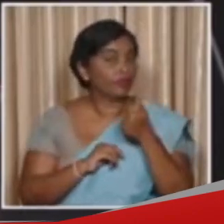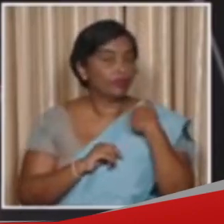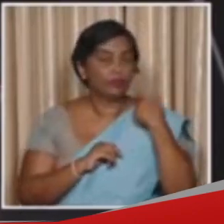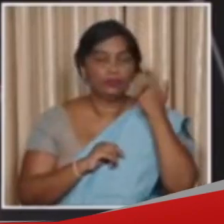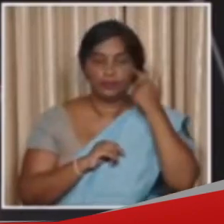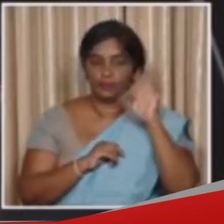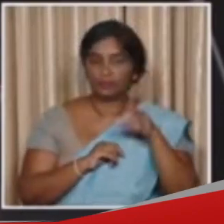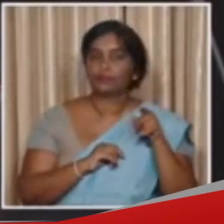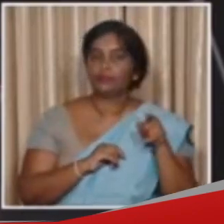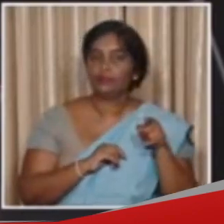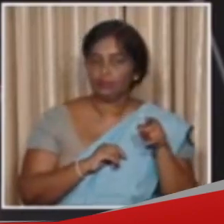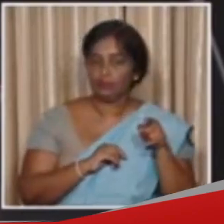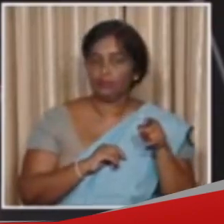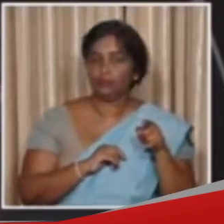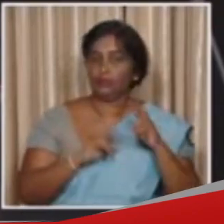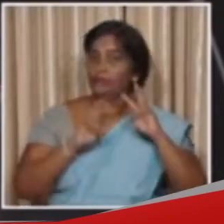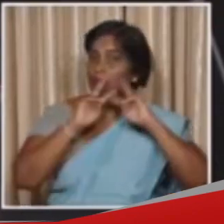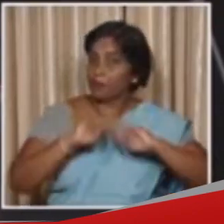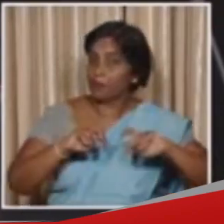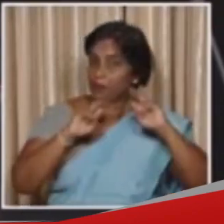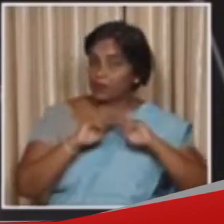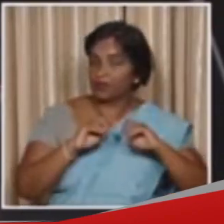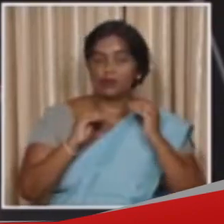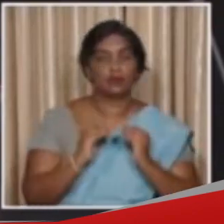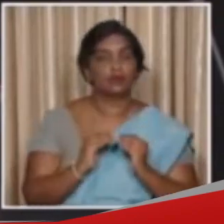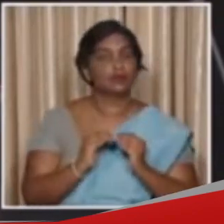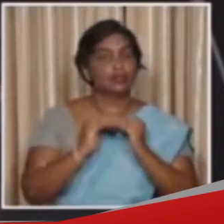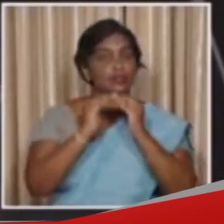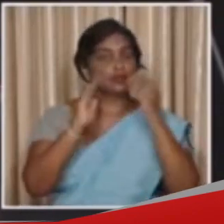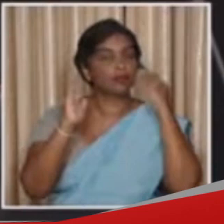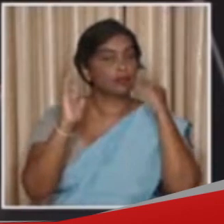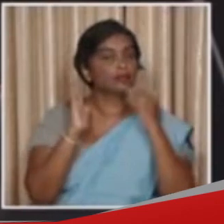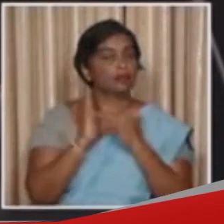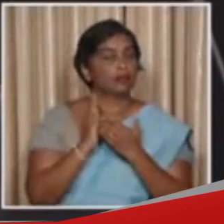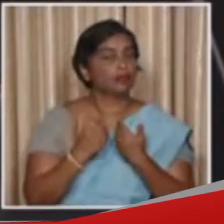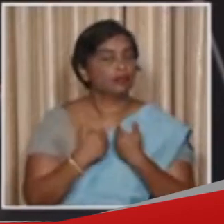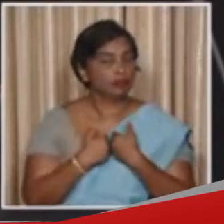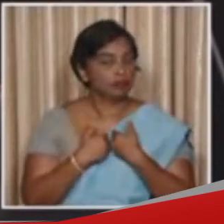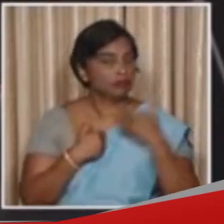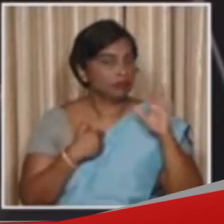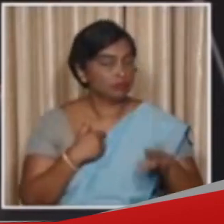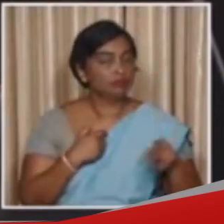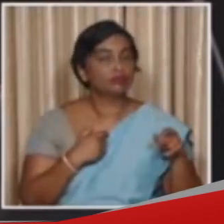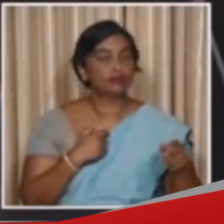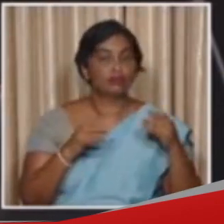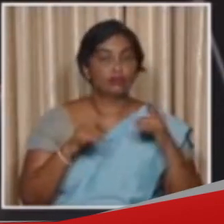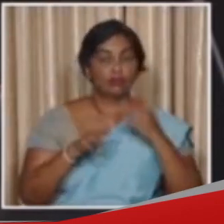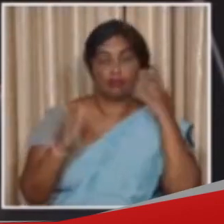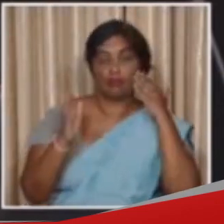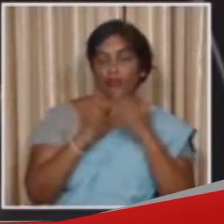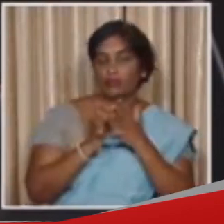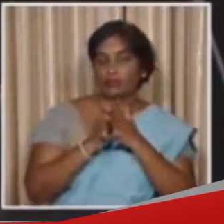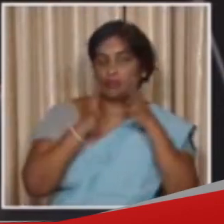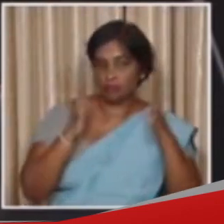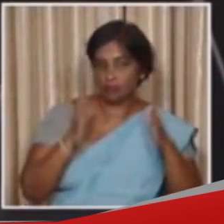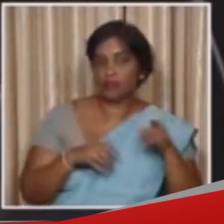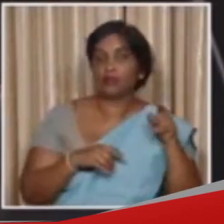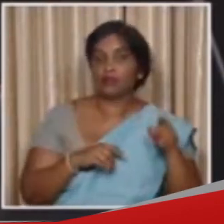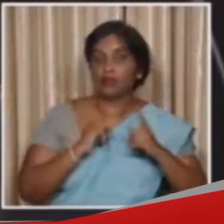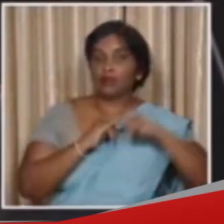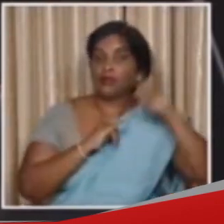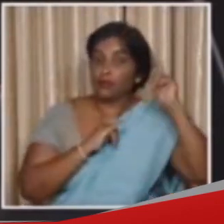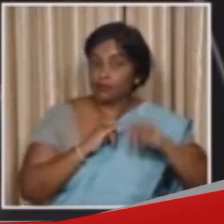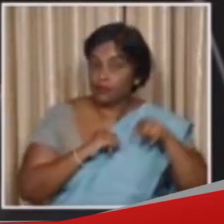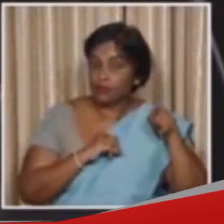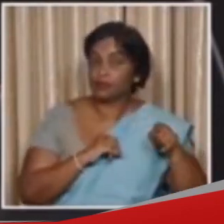කරුණක් තමයි පරිේශන සහ සංවර්ධනය වෙනුවෙන් අපේ තියෙන අවධානය වැඩි වෙන්න ඕනේ. ඒක තමයි